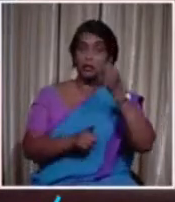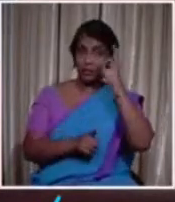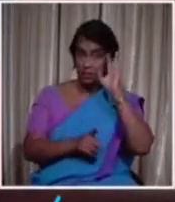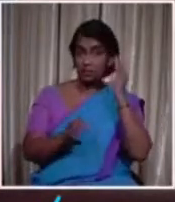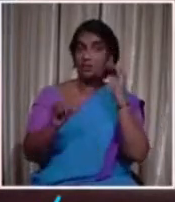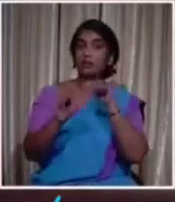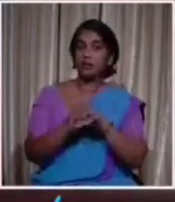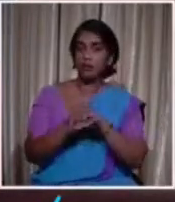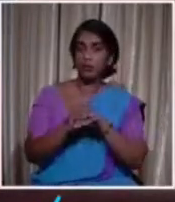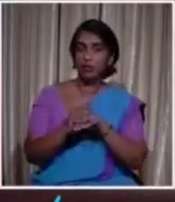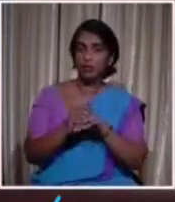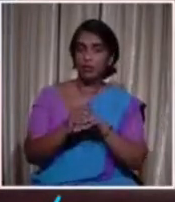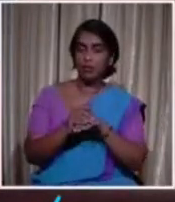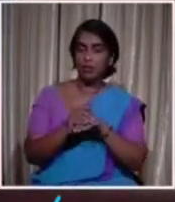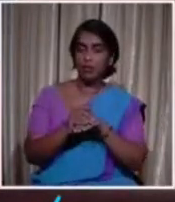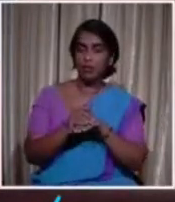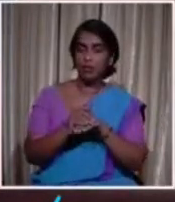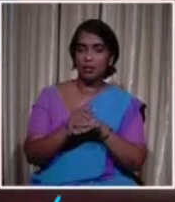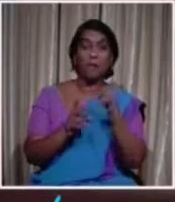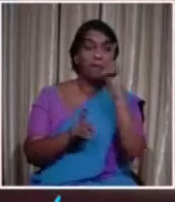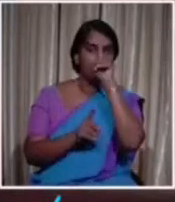बट